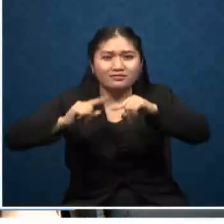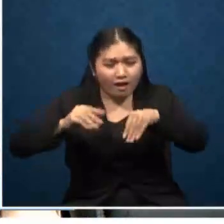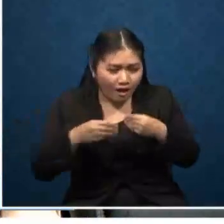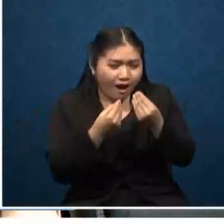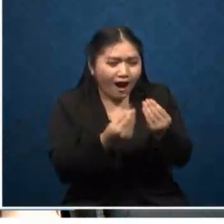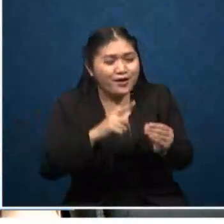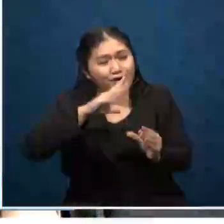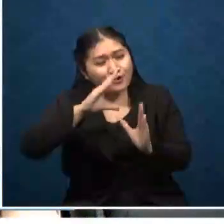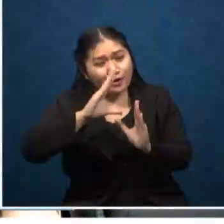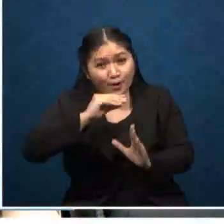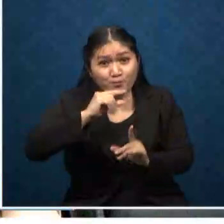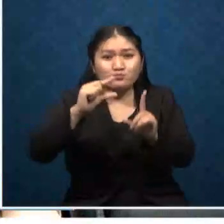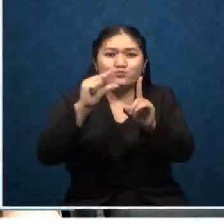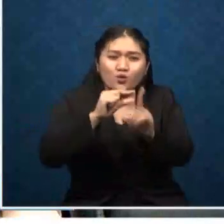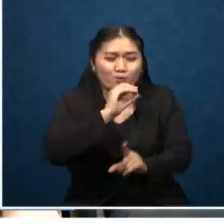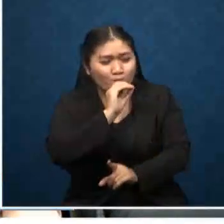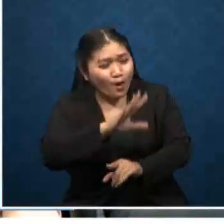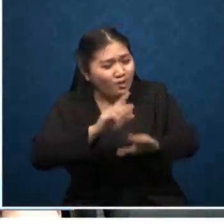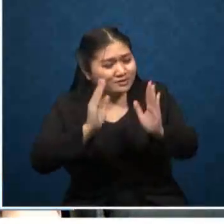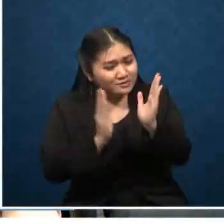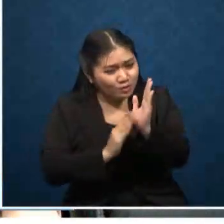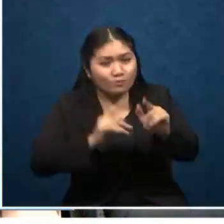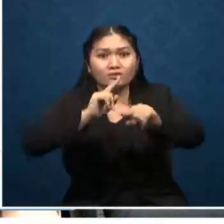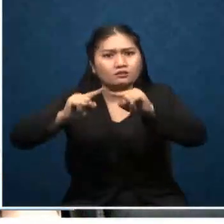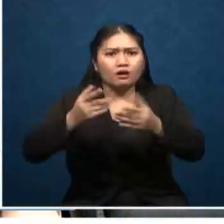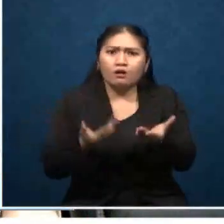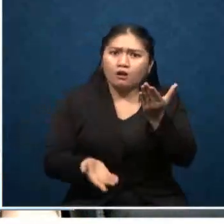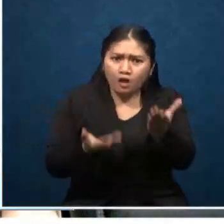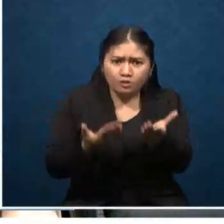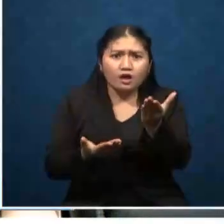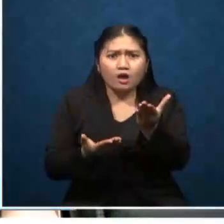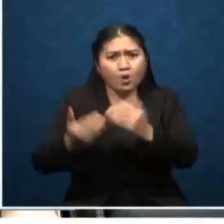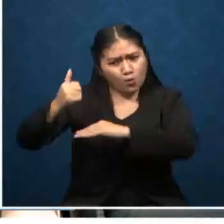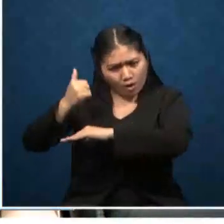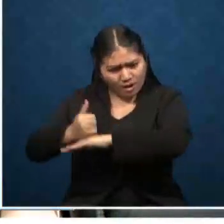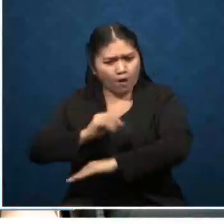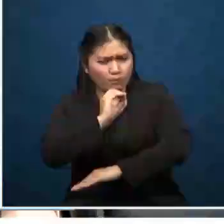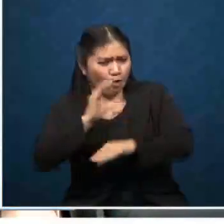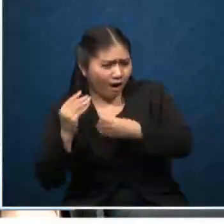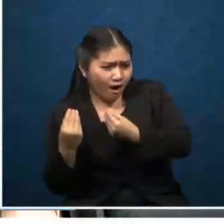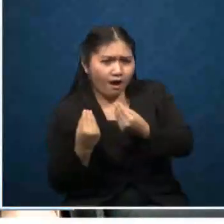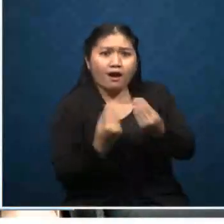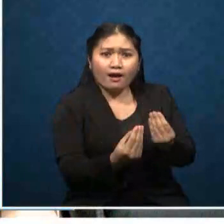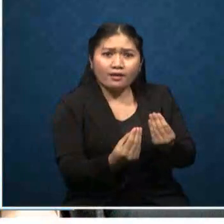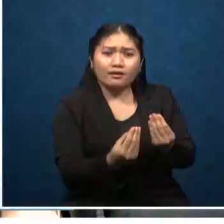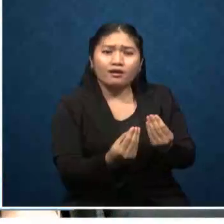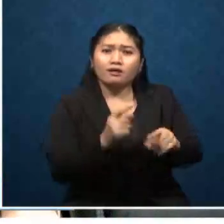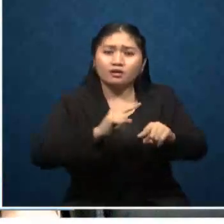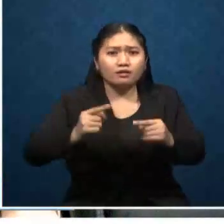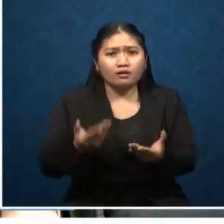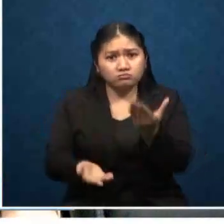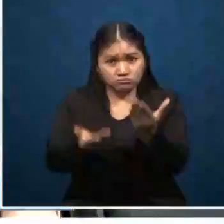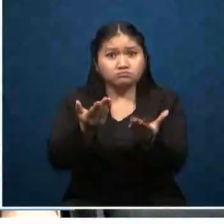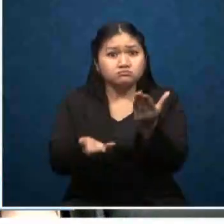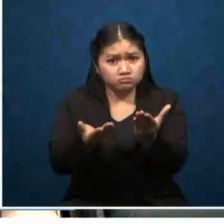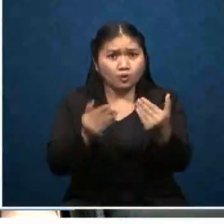จากคำพูดบางคำหรออะไรต่าง ซึ่งสามารถทำได้โดผู้มฆบญชาที่จะให้กับผู้ใ้มัฆบัชาโดยเฉพาอย่